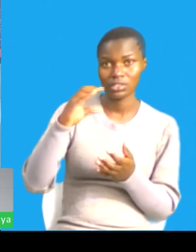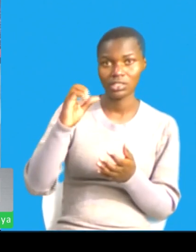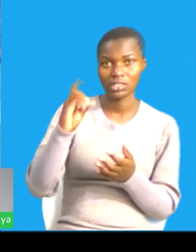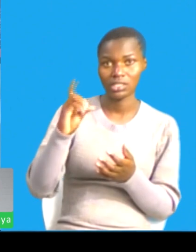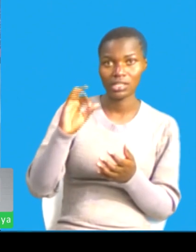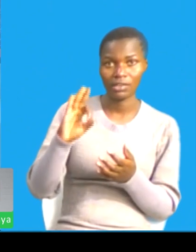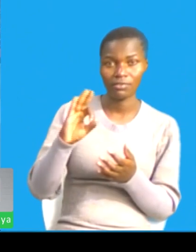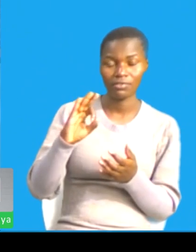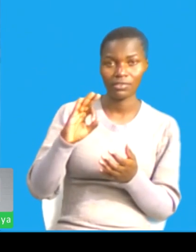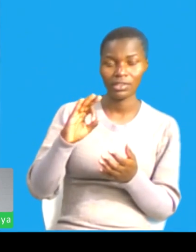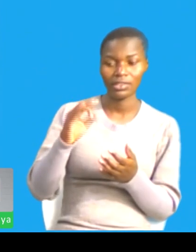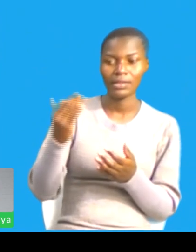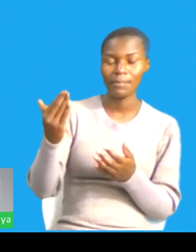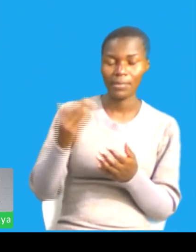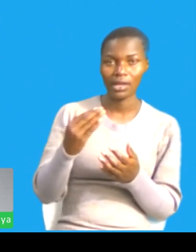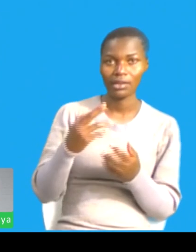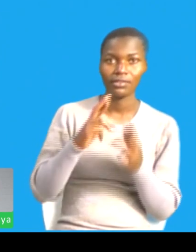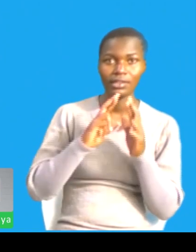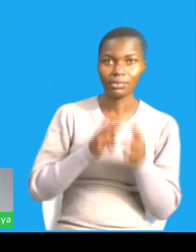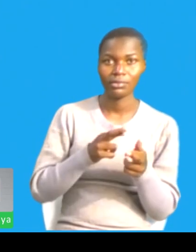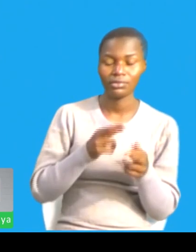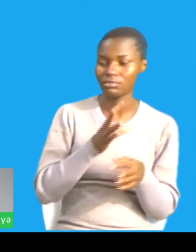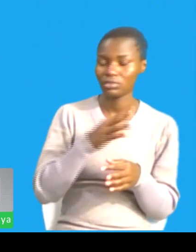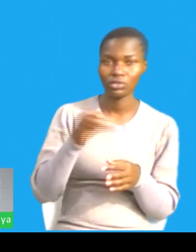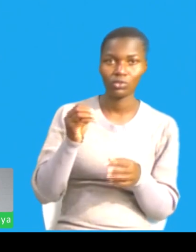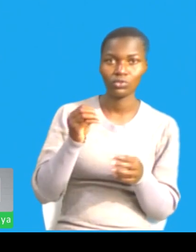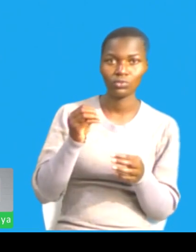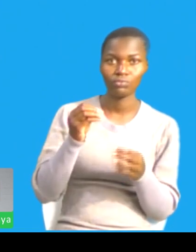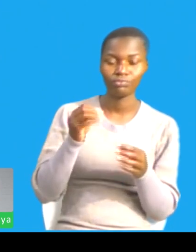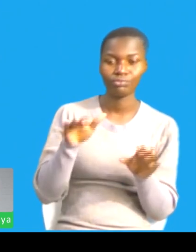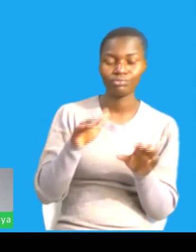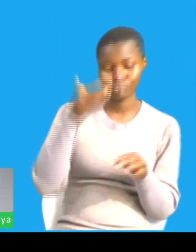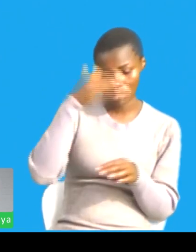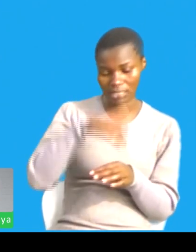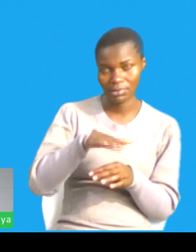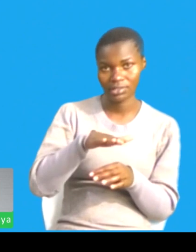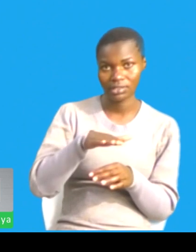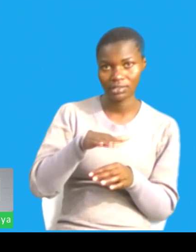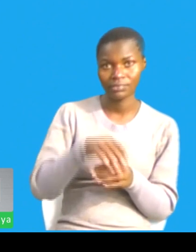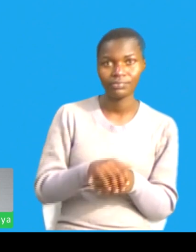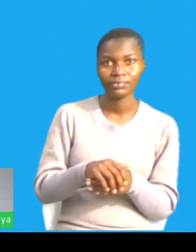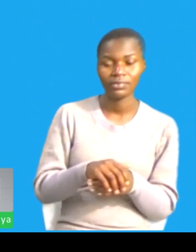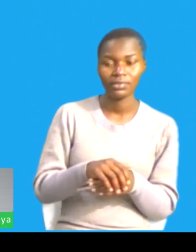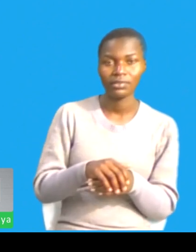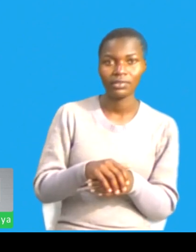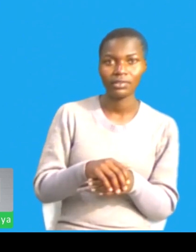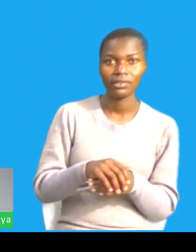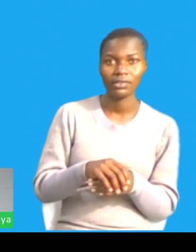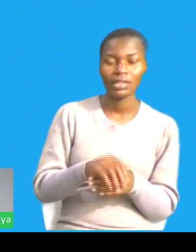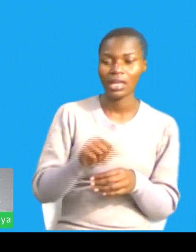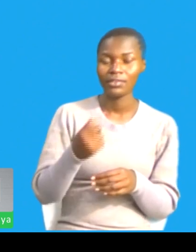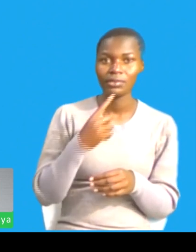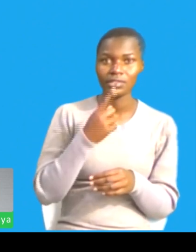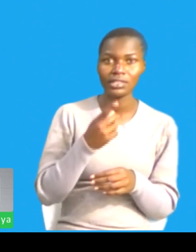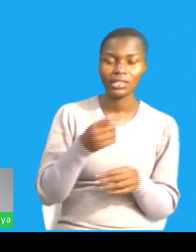Na wakirudisha ripoti iende bungeni iangaliwe na wabunge. Someone was telling me that mbunge ni CDF na CDF ni mbunge. Hiyo